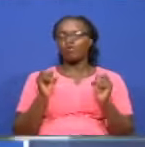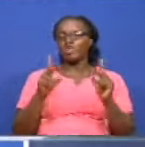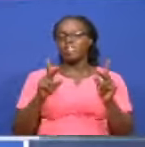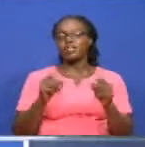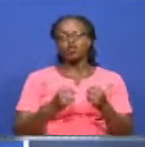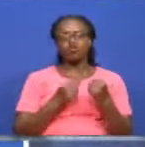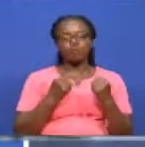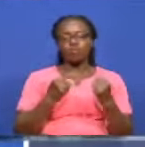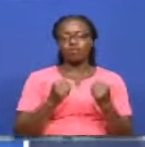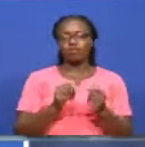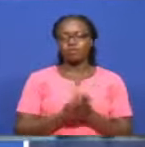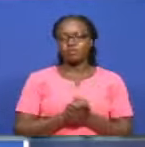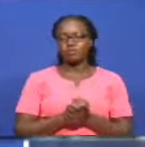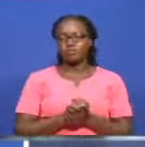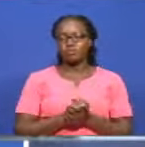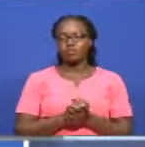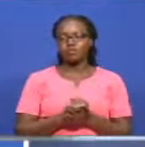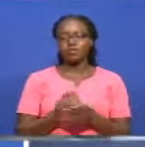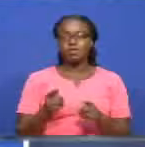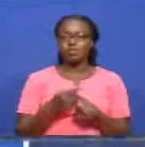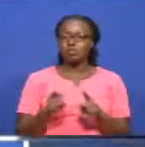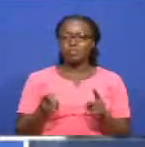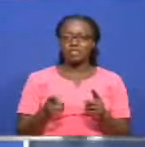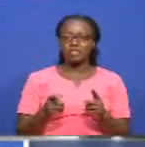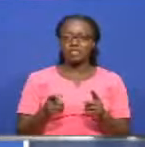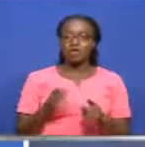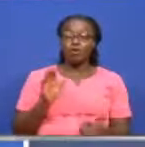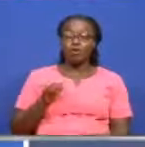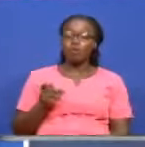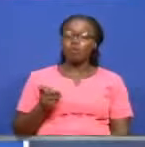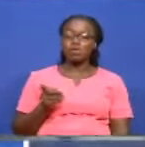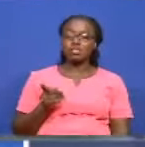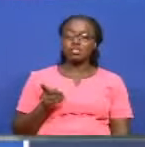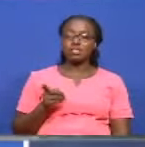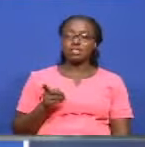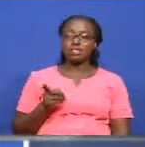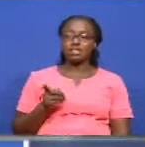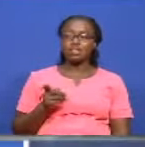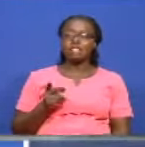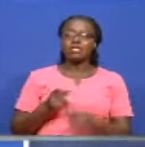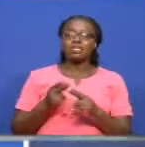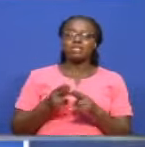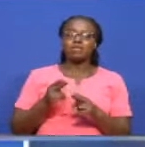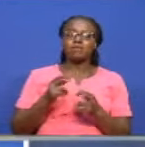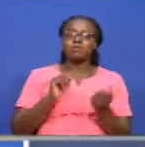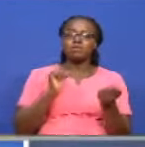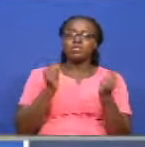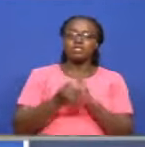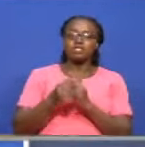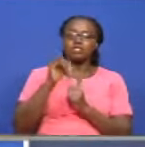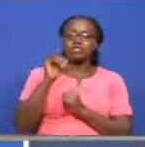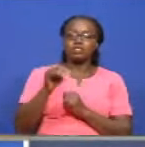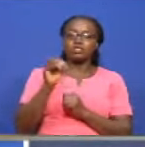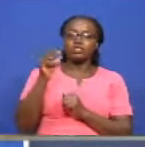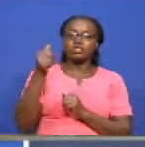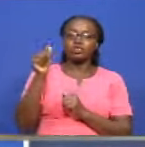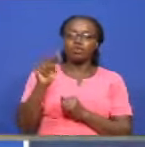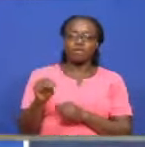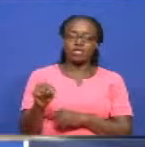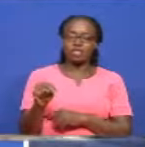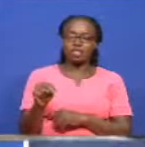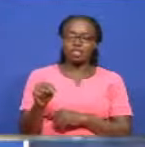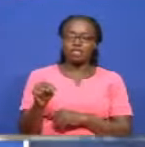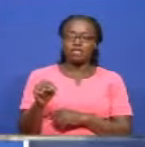kabisa. However, this middle-aged woman, whom we name Joanne, who hails from Nairobi's Kawangware